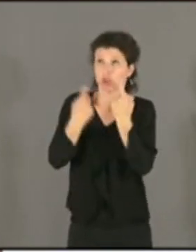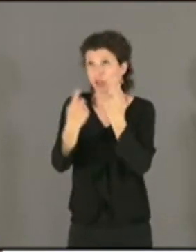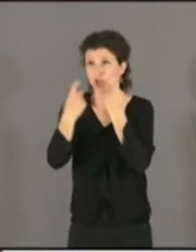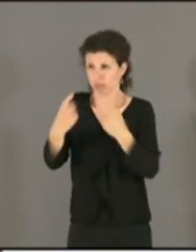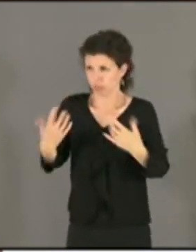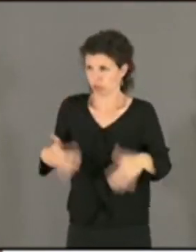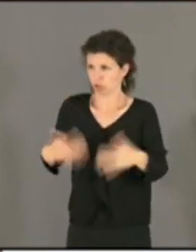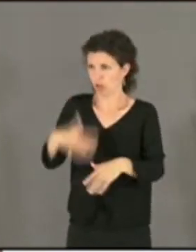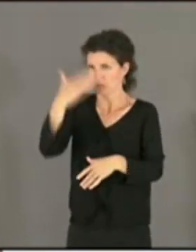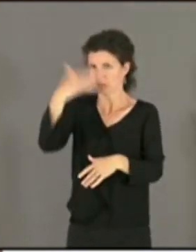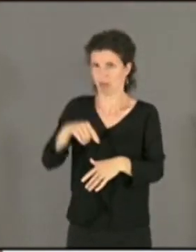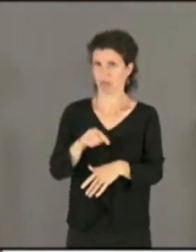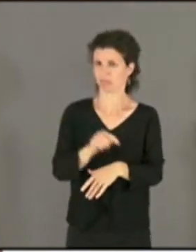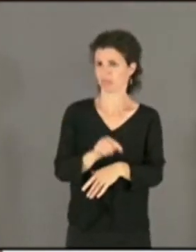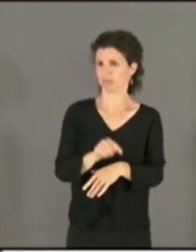nous avions